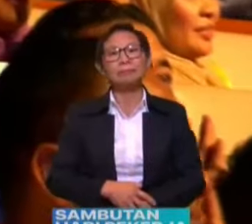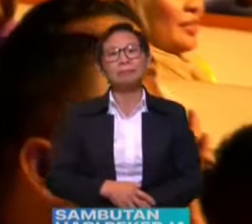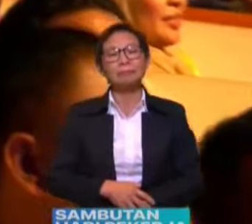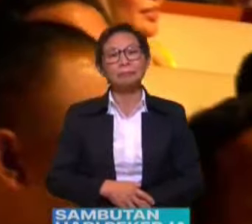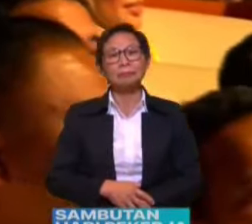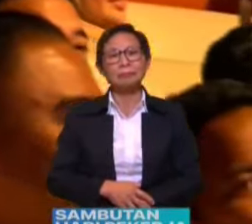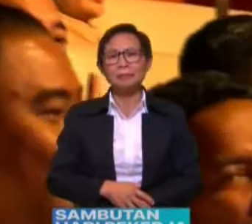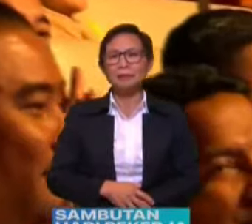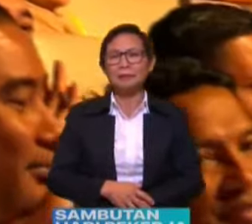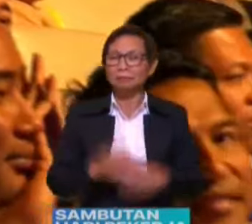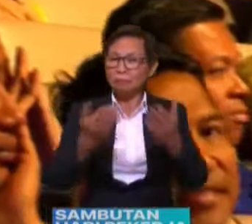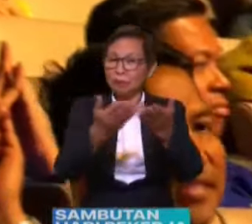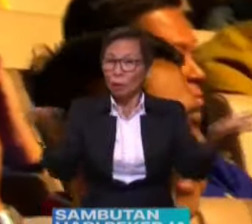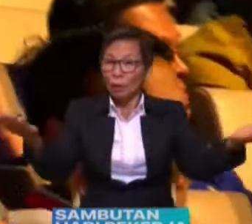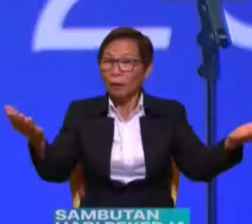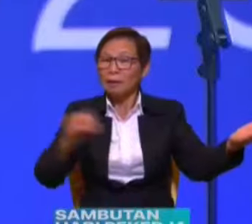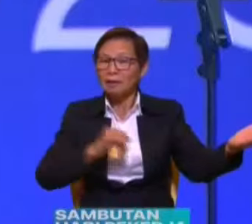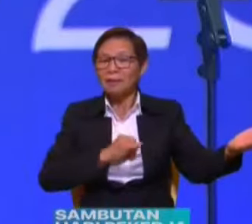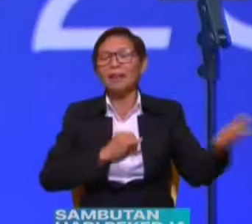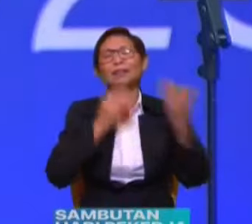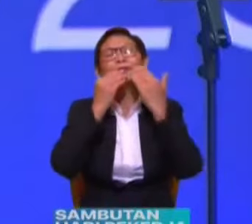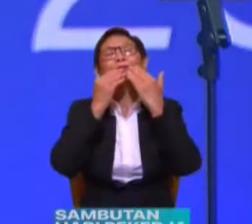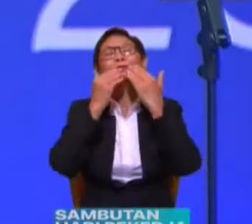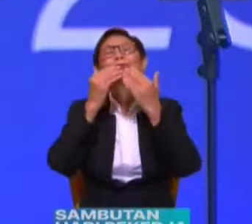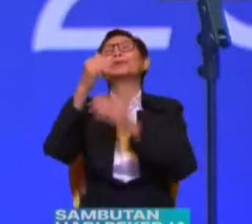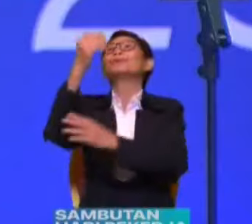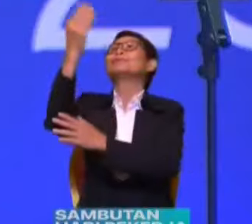Jadi saudara, saya syukur alhamdulillah.